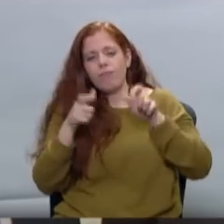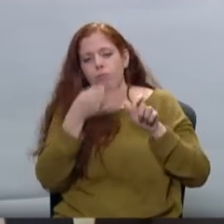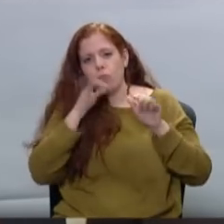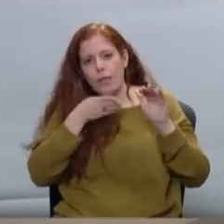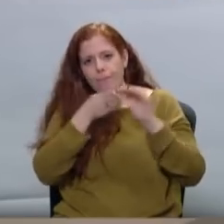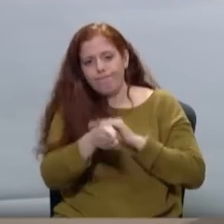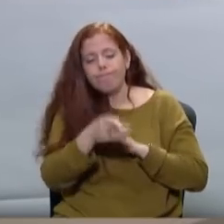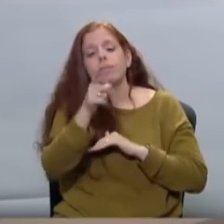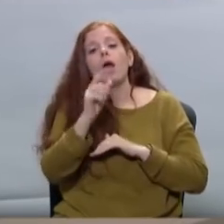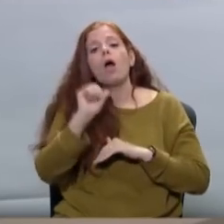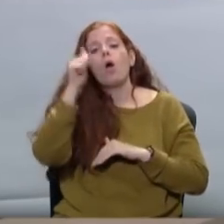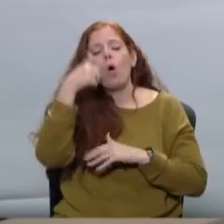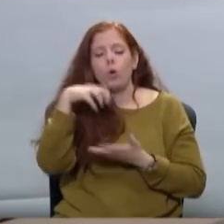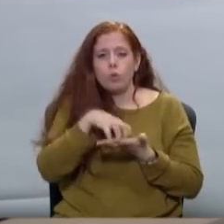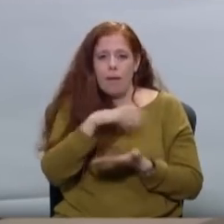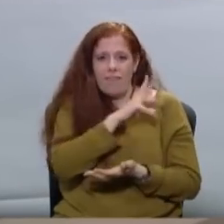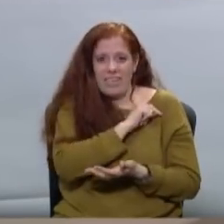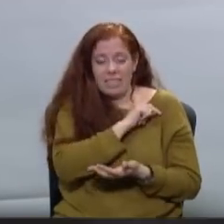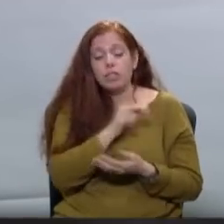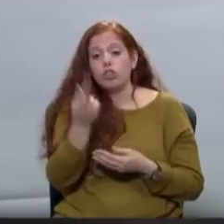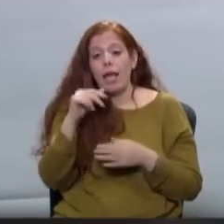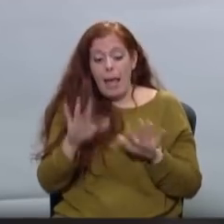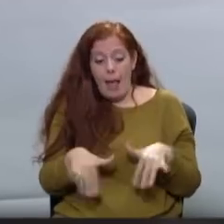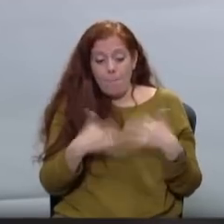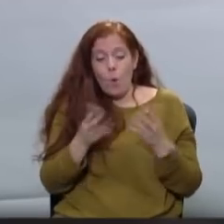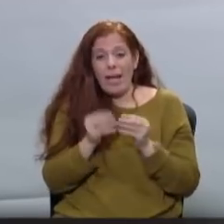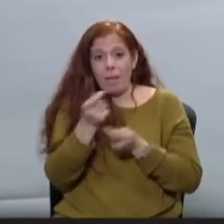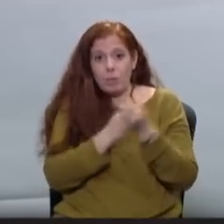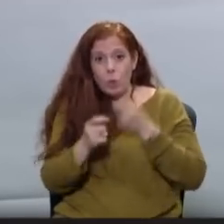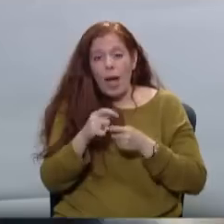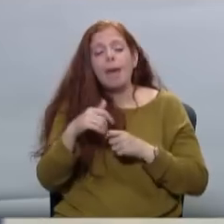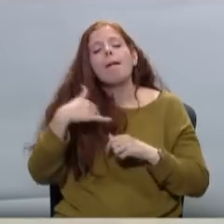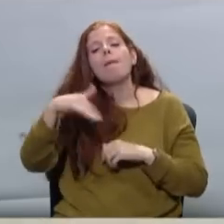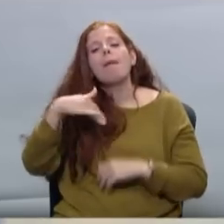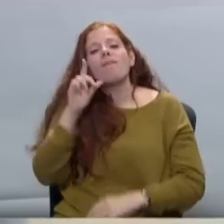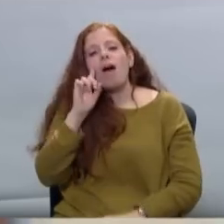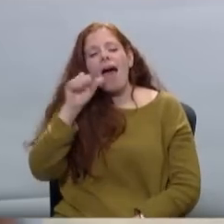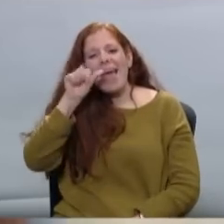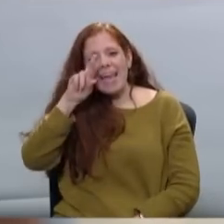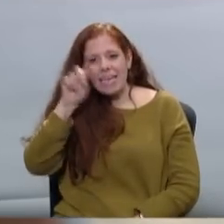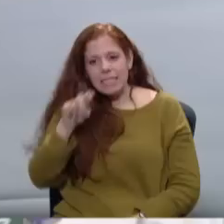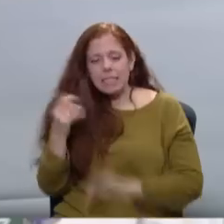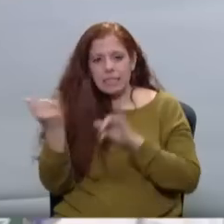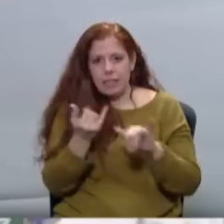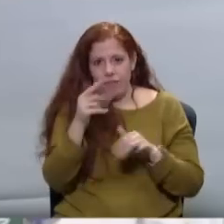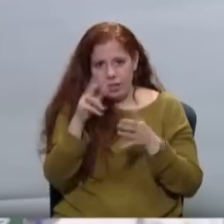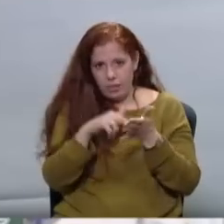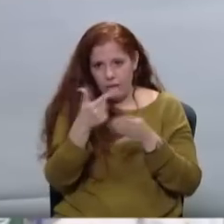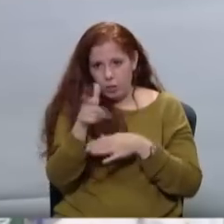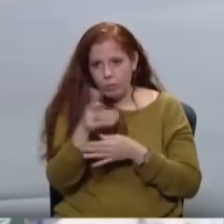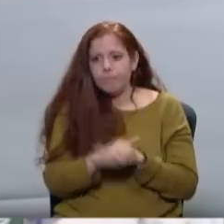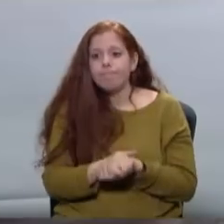התחום הפלסטיני, גל ברגר, שהיה הבוקר עם הסוחרים במעבר ארז, הביא לנו היום את התמונות האלה.